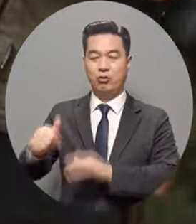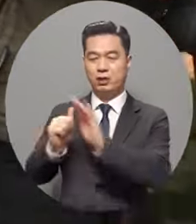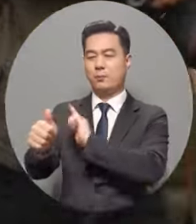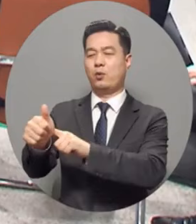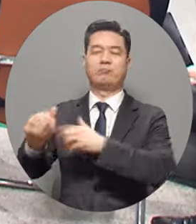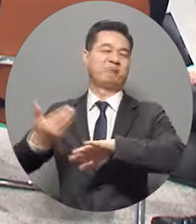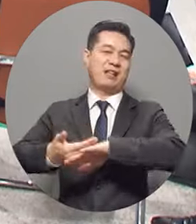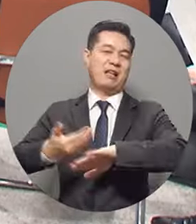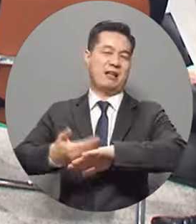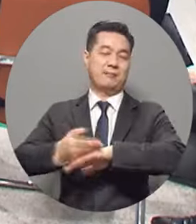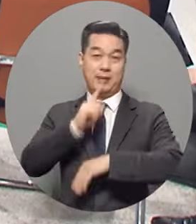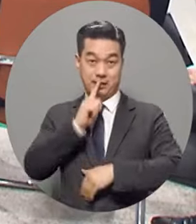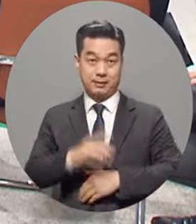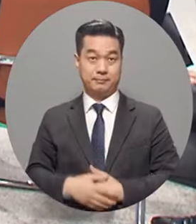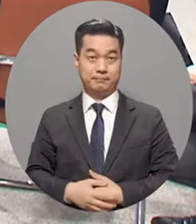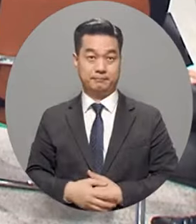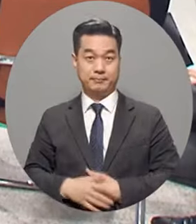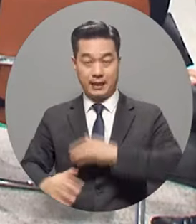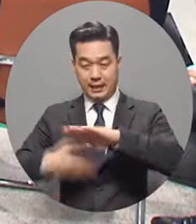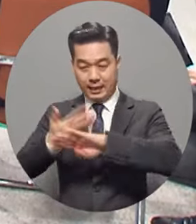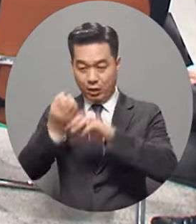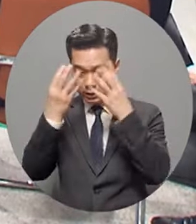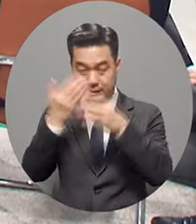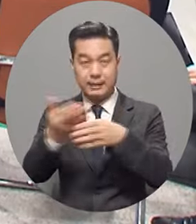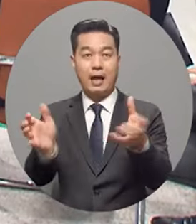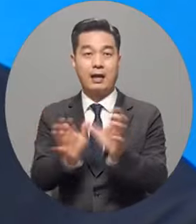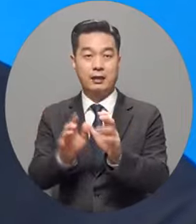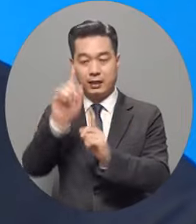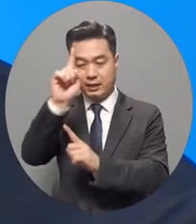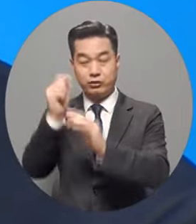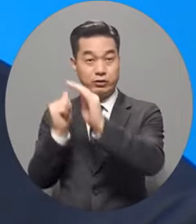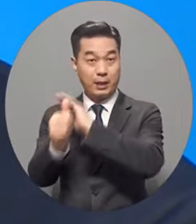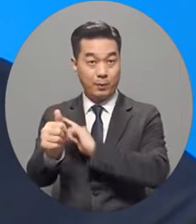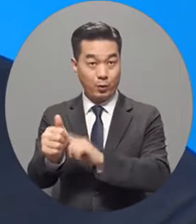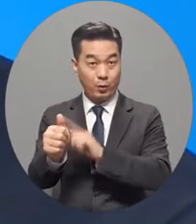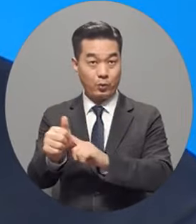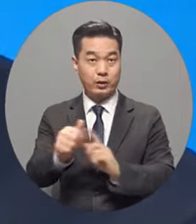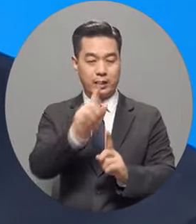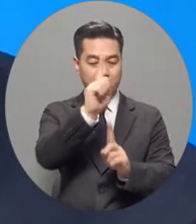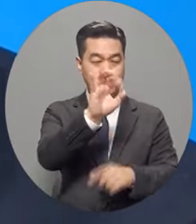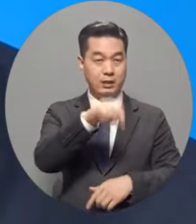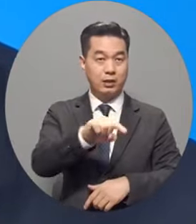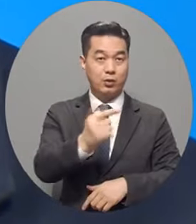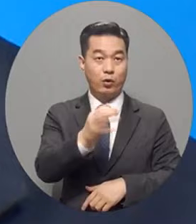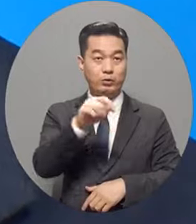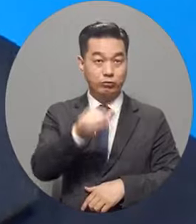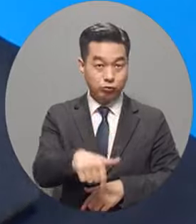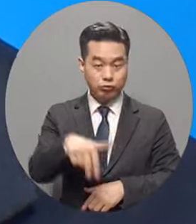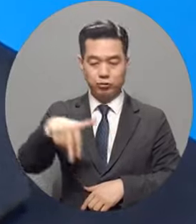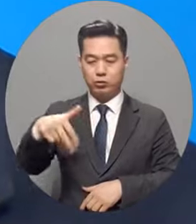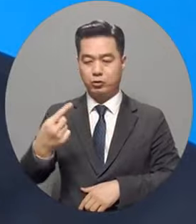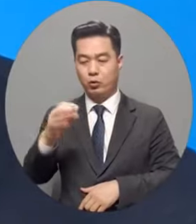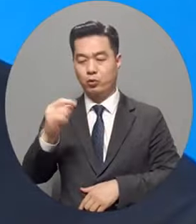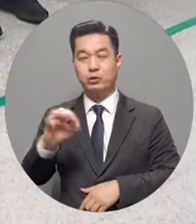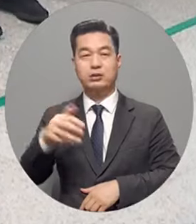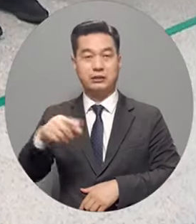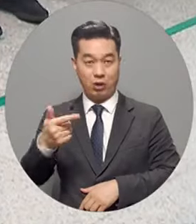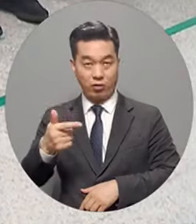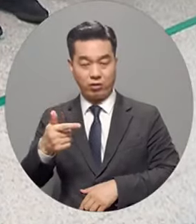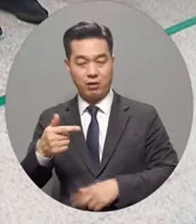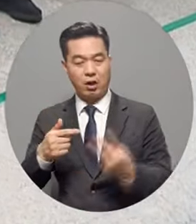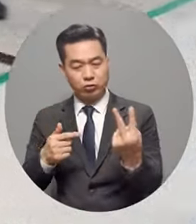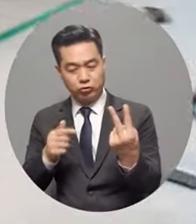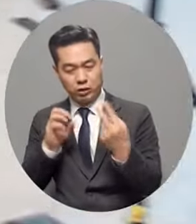부각됐습니다. 개혁신당 이준석 대표는 이원욱, 조응천 의원과 밀접한 소통을 많이 했지만